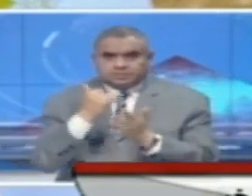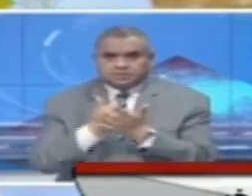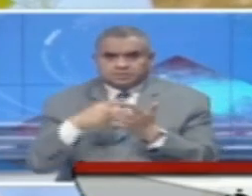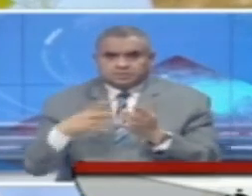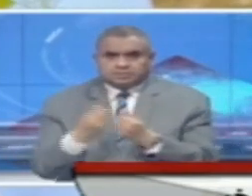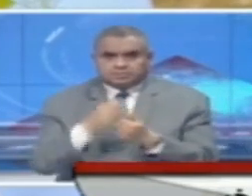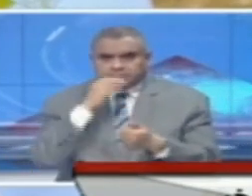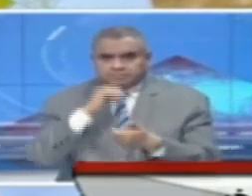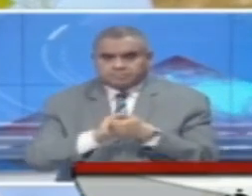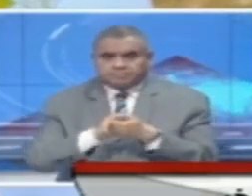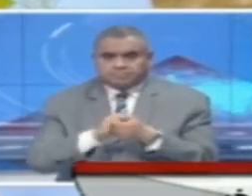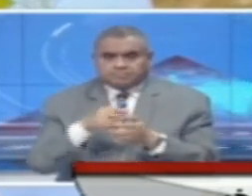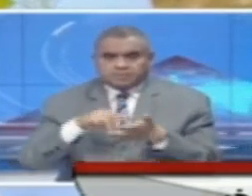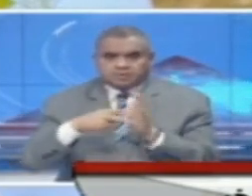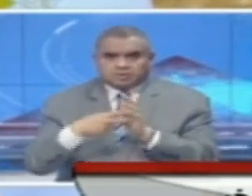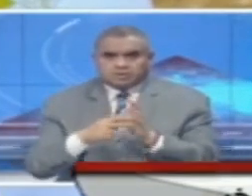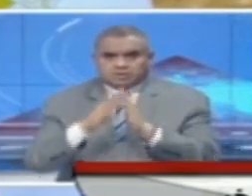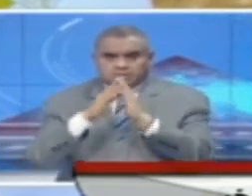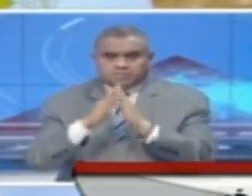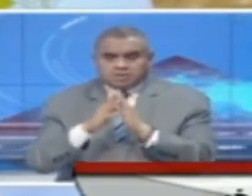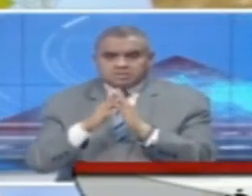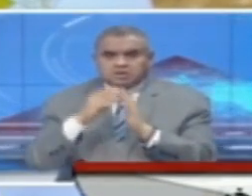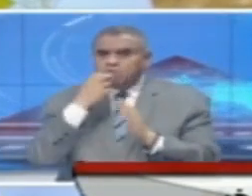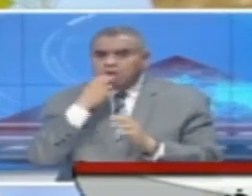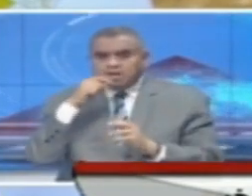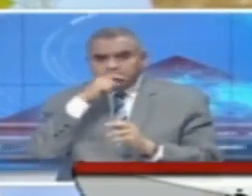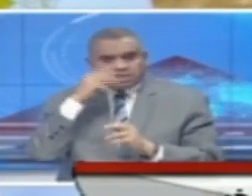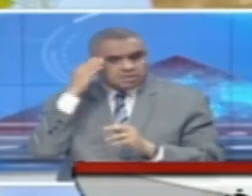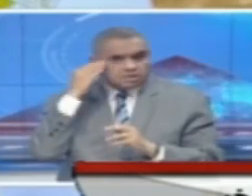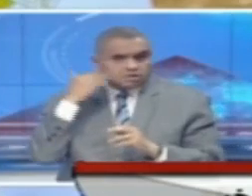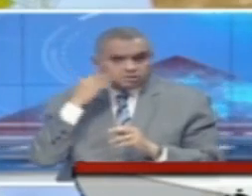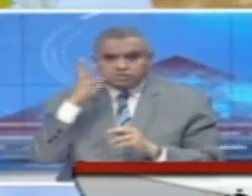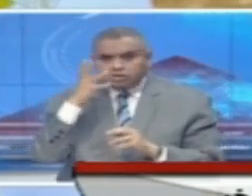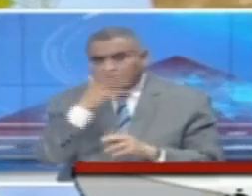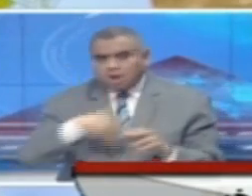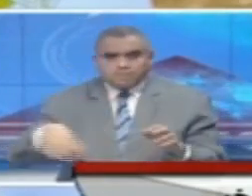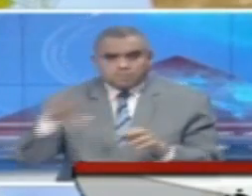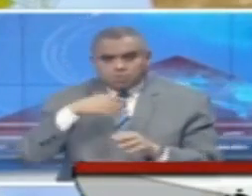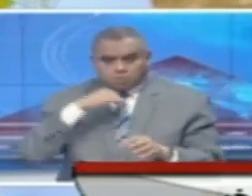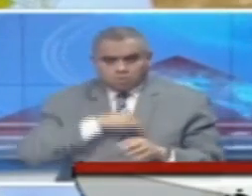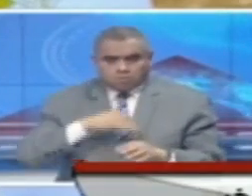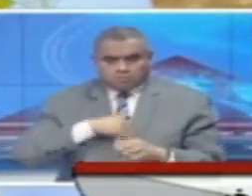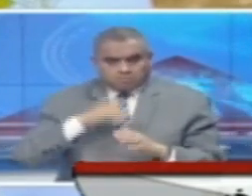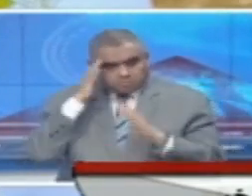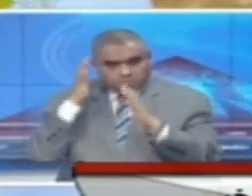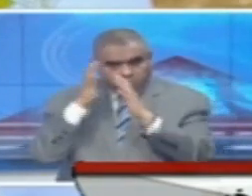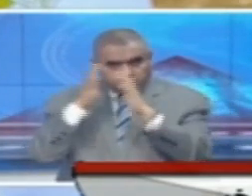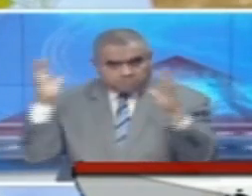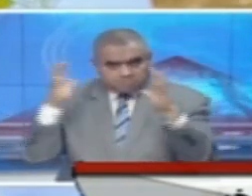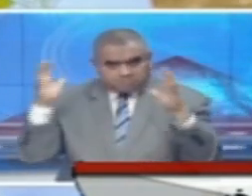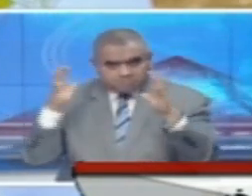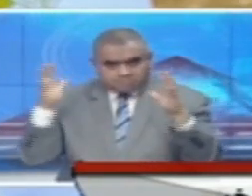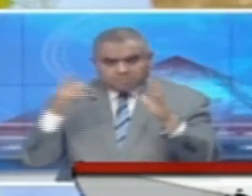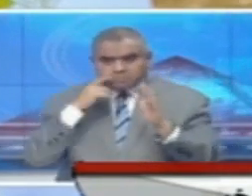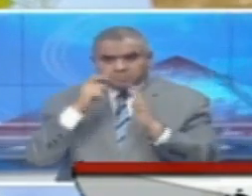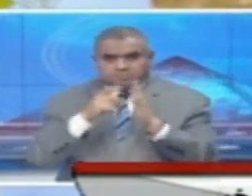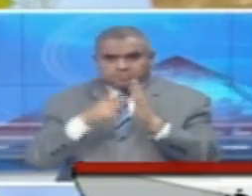القلب لكل مصري ومصرية على إدراككم العميق ووعيكم